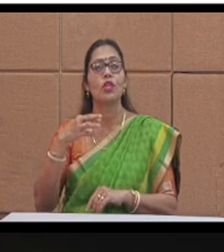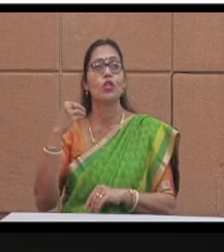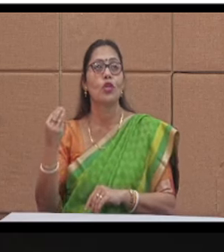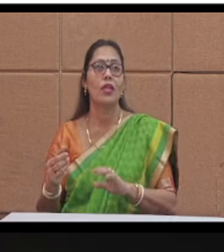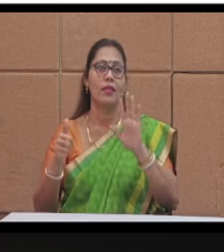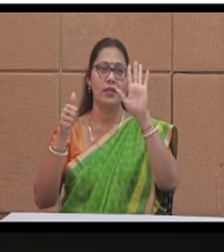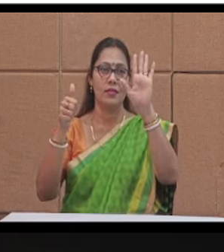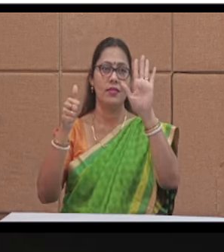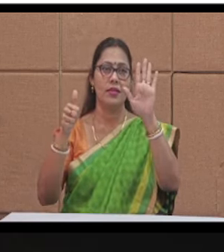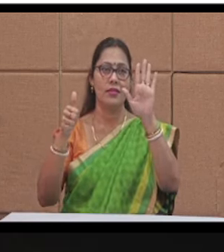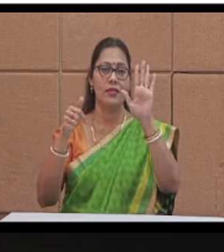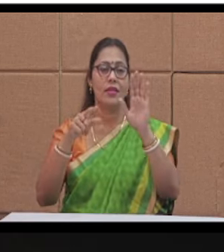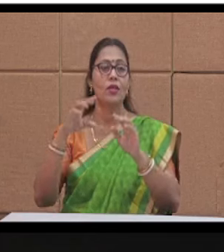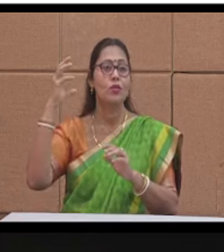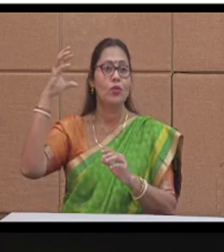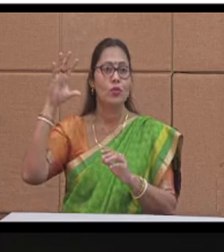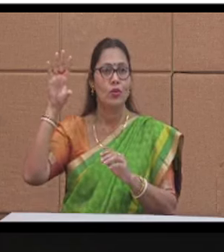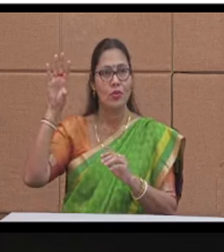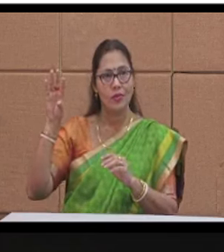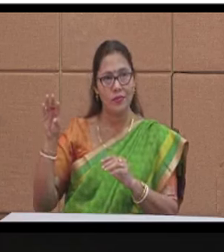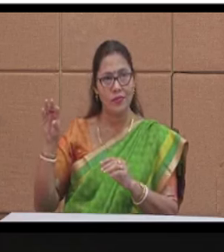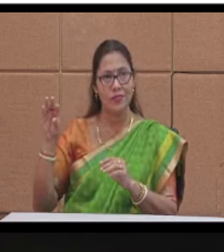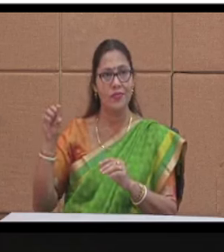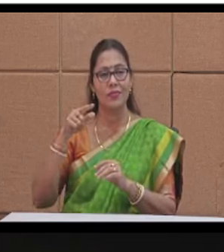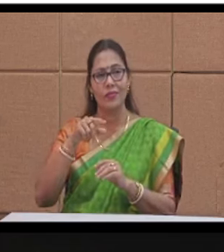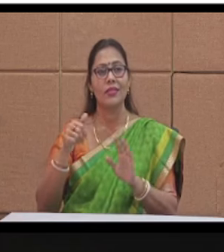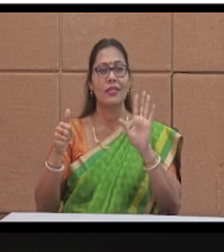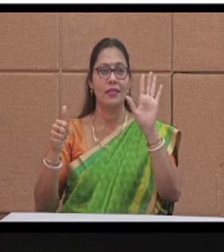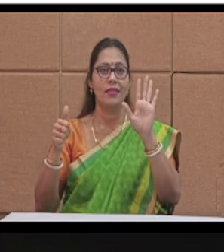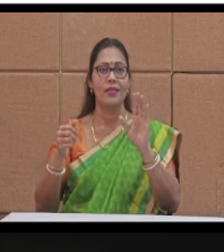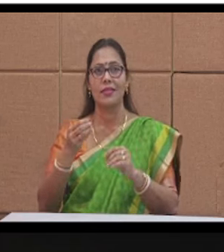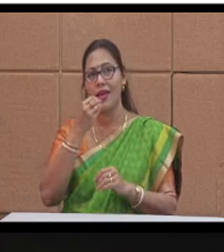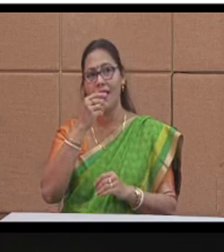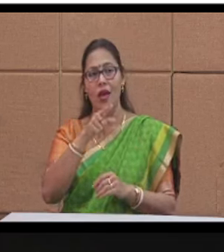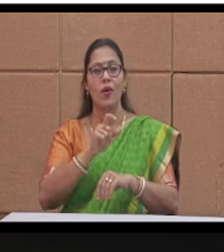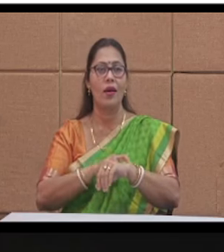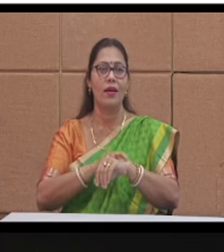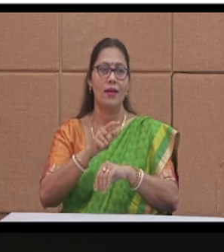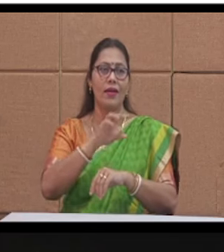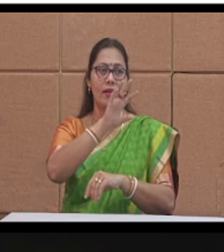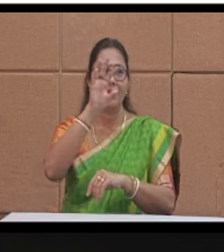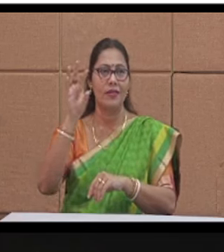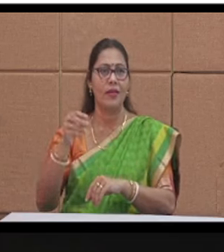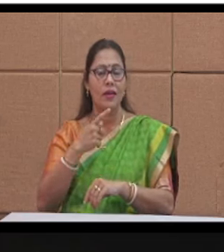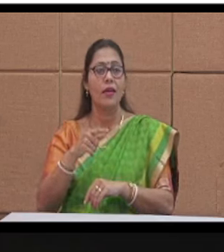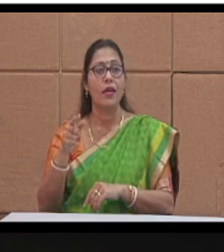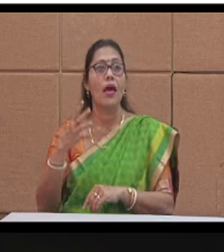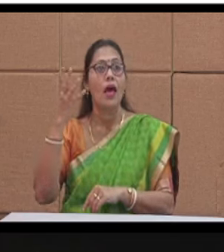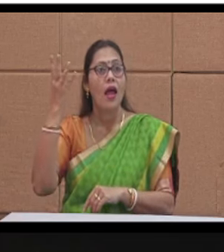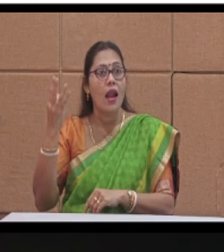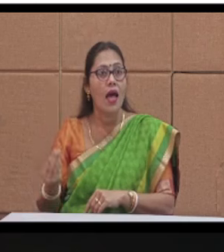সন্ধ্যা ছটায় সূজি মামা অস্ত যাবেন যাবেন বলছেন এগিয়ে আসছে লম্বা